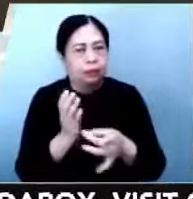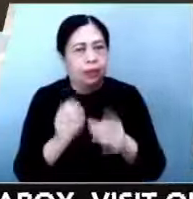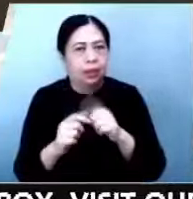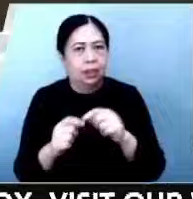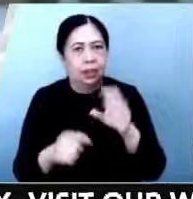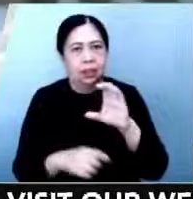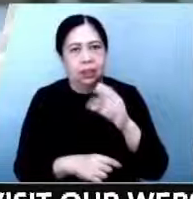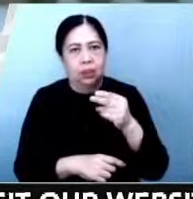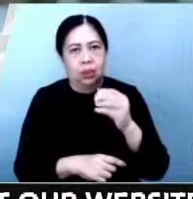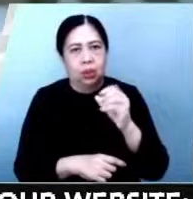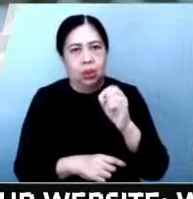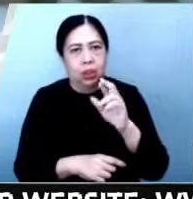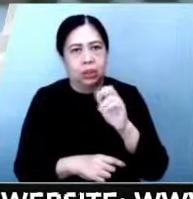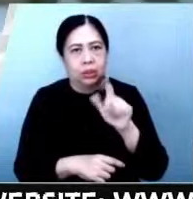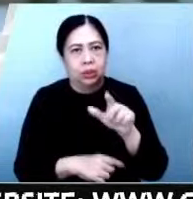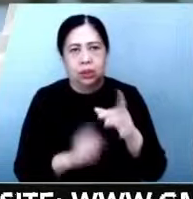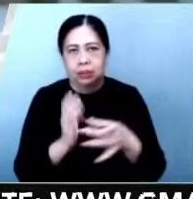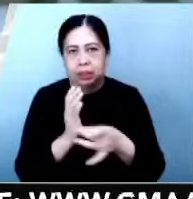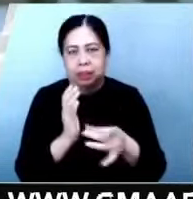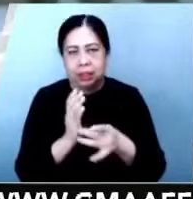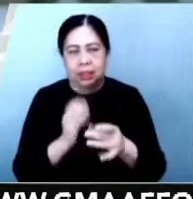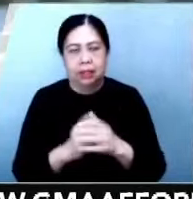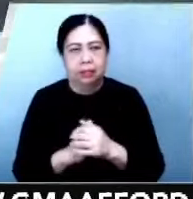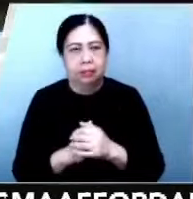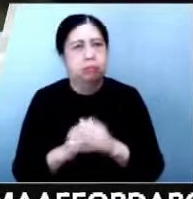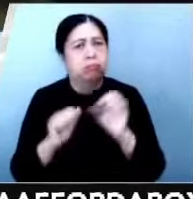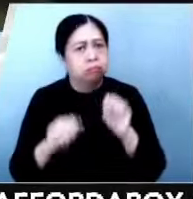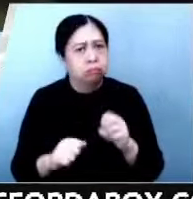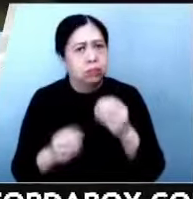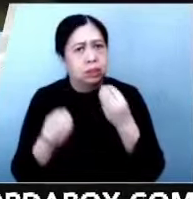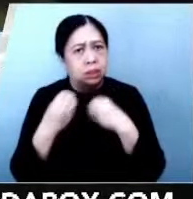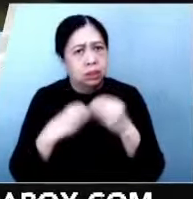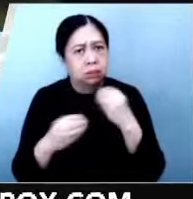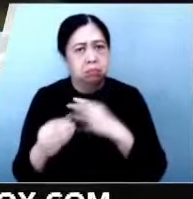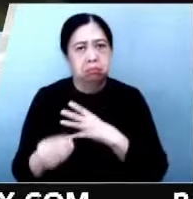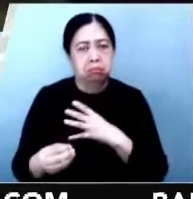ng mantika. Kung mura po, pwede kumain ng kumain. Pag